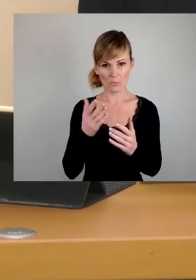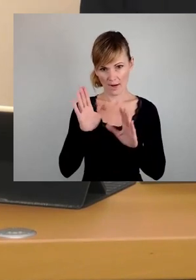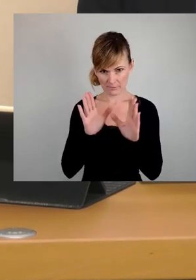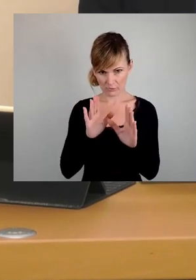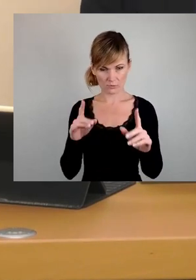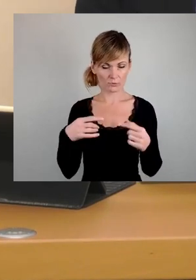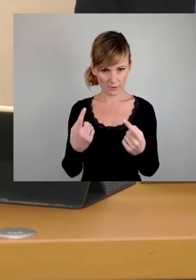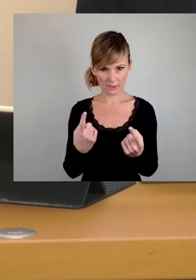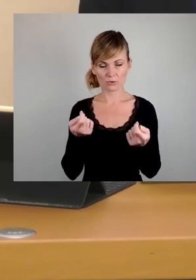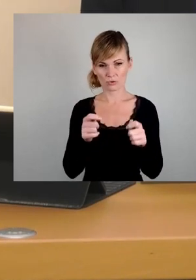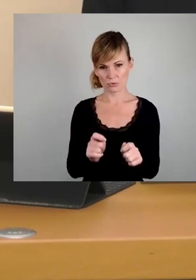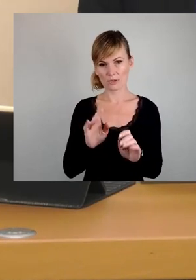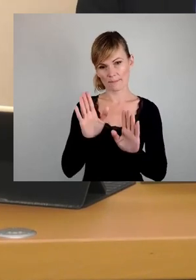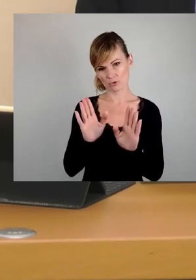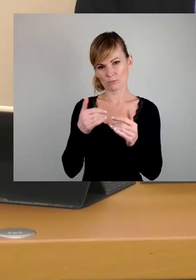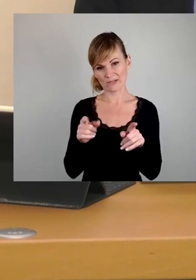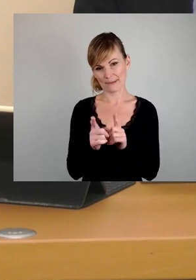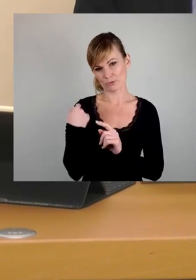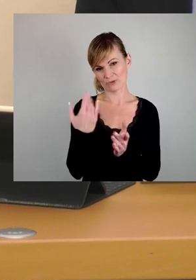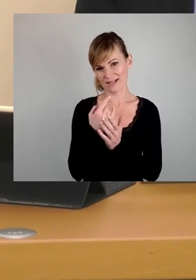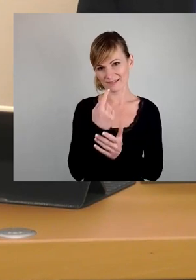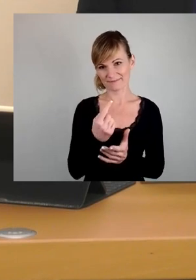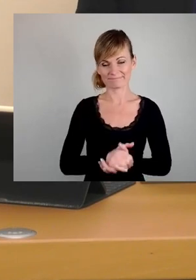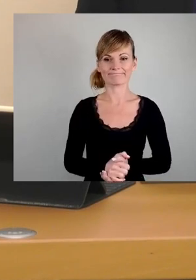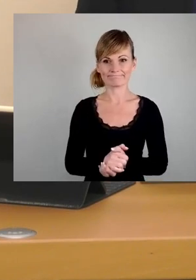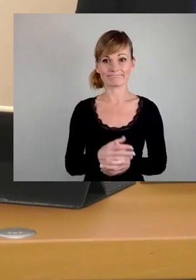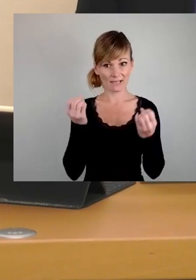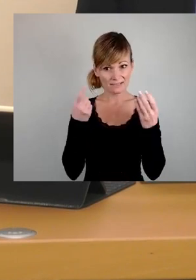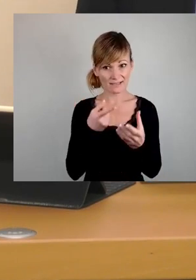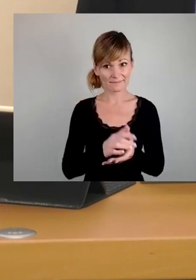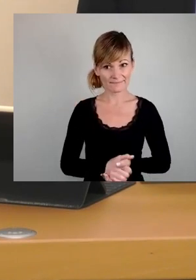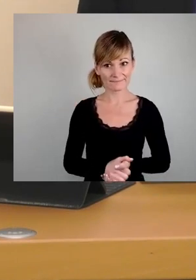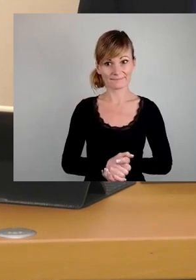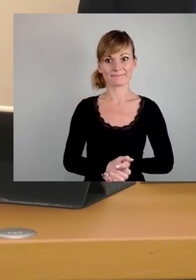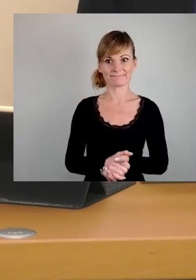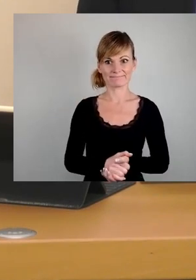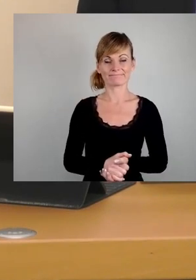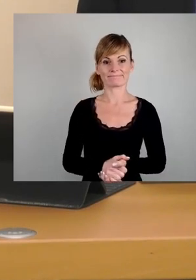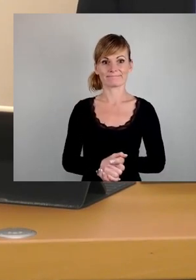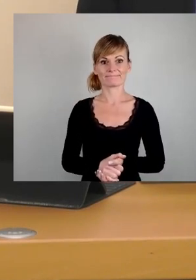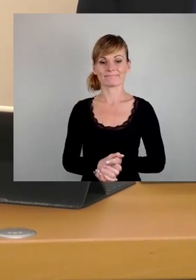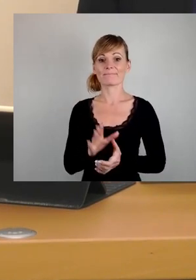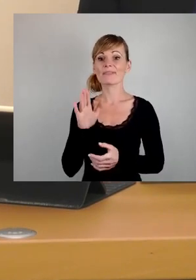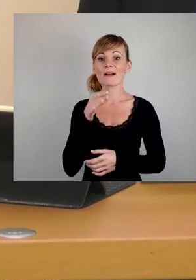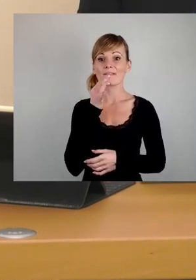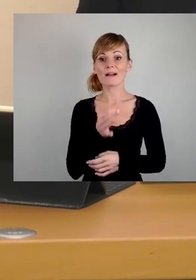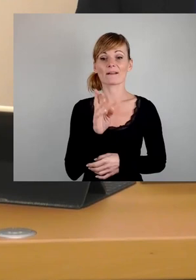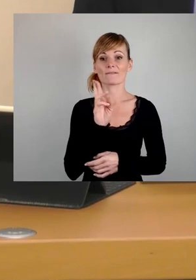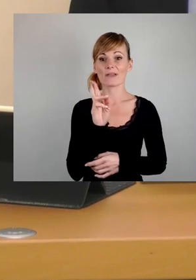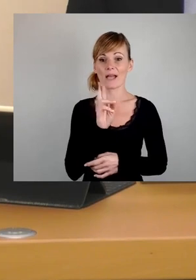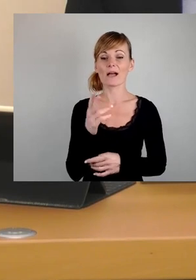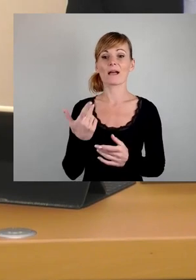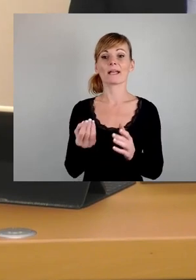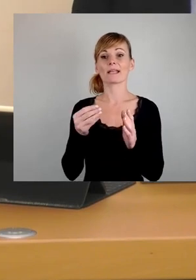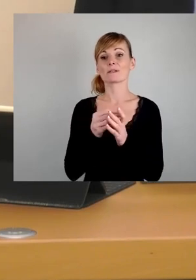wir zur Schlussabstimmung, so wie ich es Ihnen gerade gesagt habe. Alles klar? So, dann darf ich fragen, wer dem Ergänzungsantrag